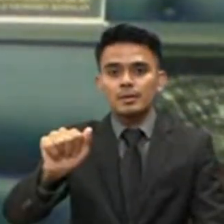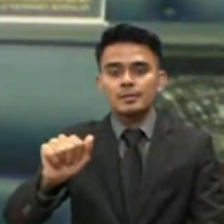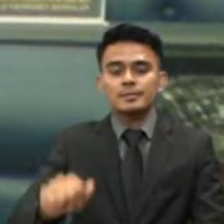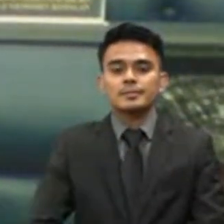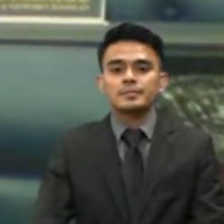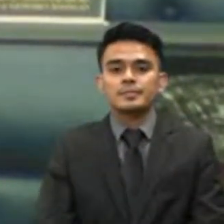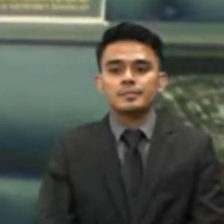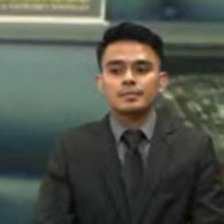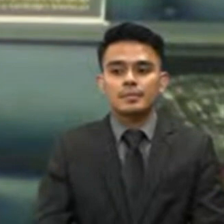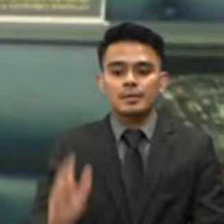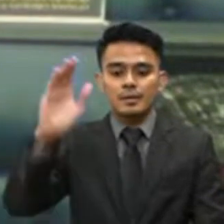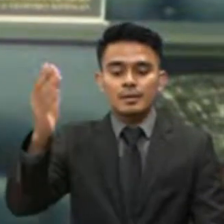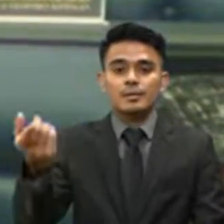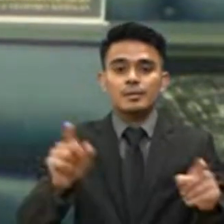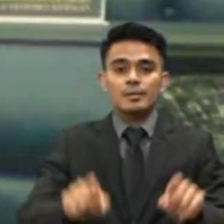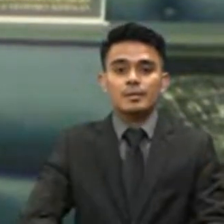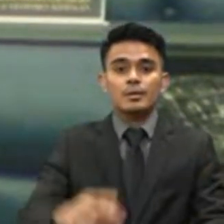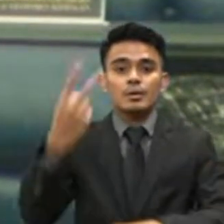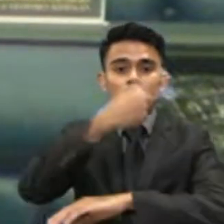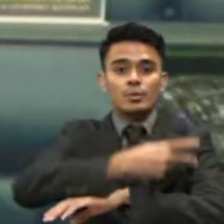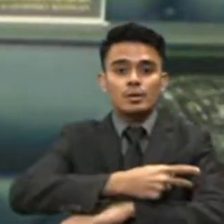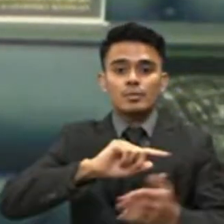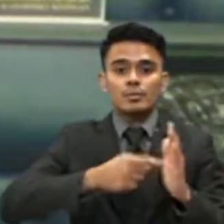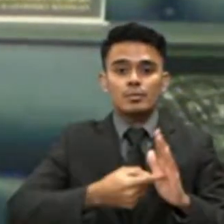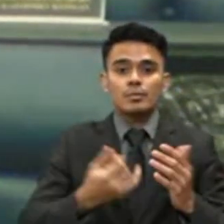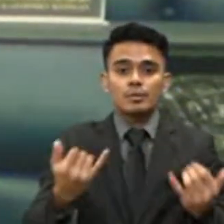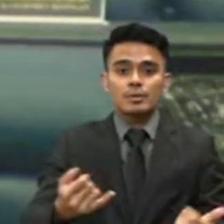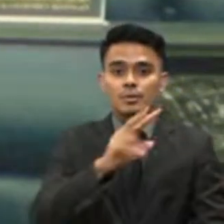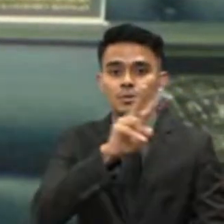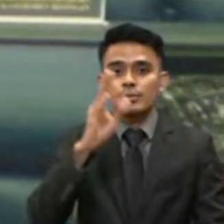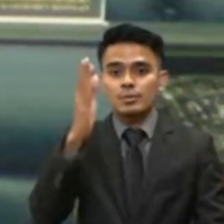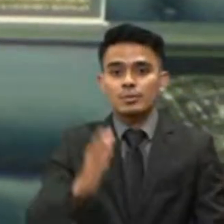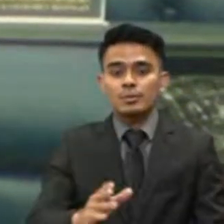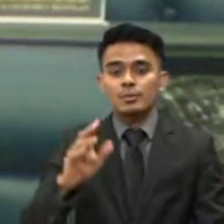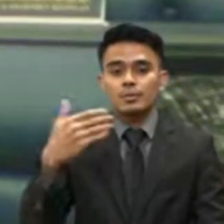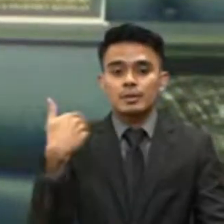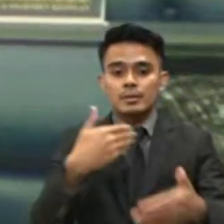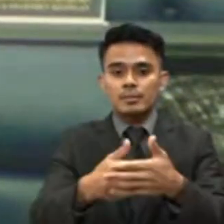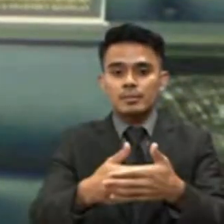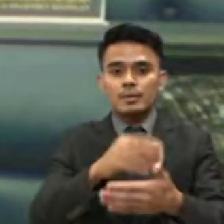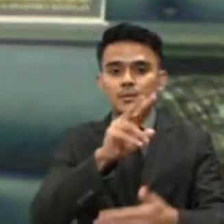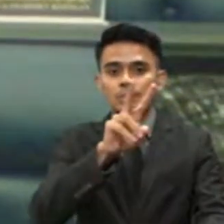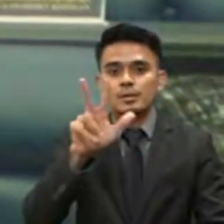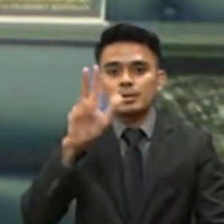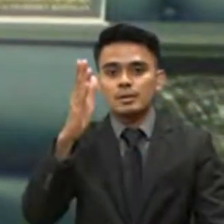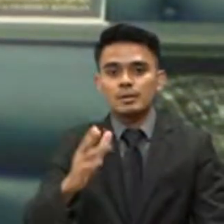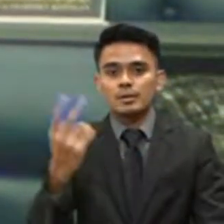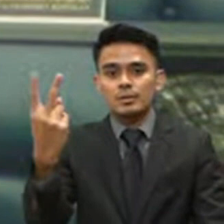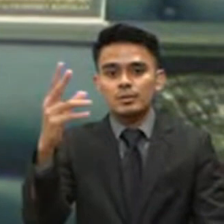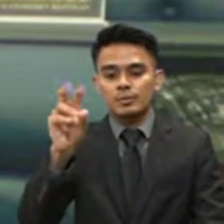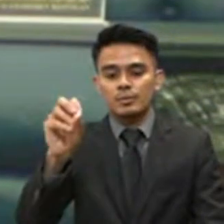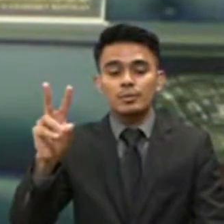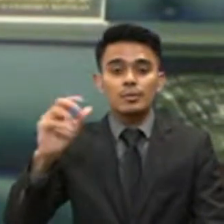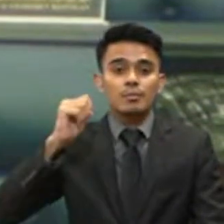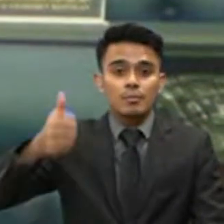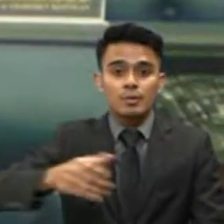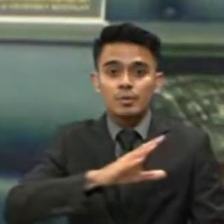ucapan saya saya juga ada menyuruh kepada kerajaan supaya memberi pertimbangan agar